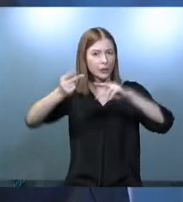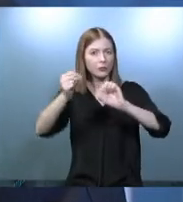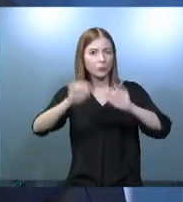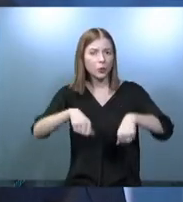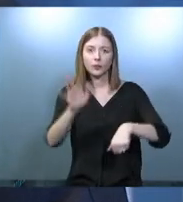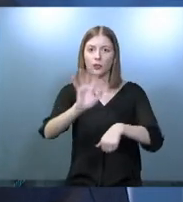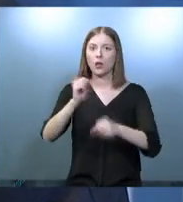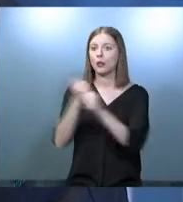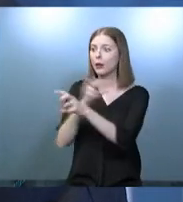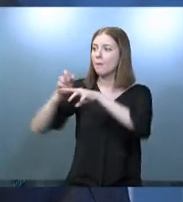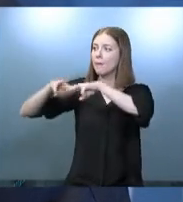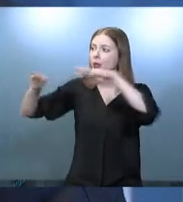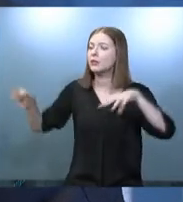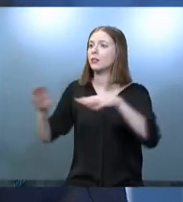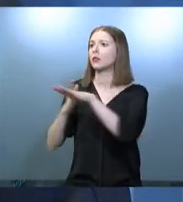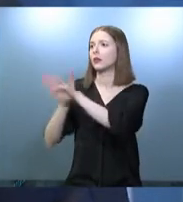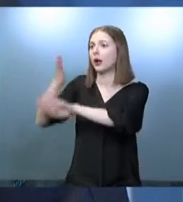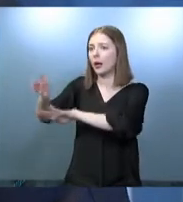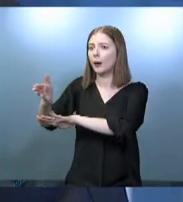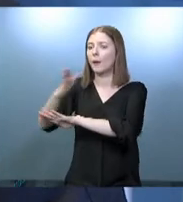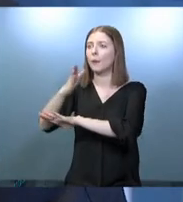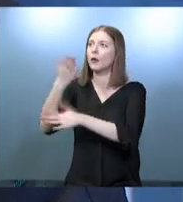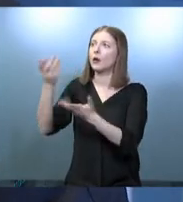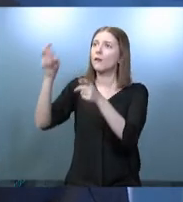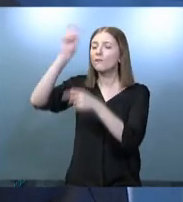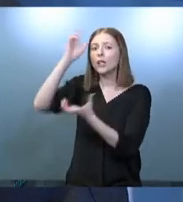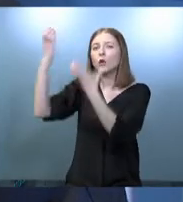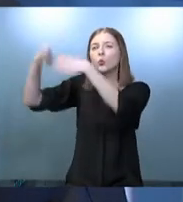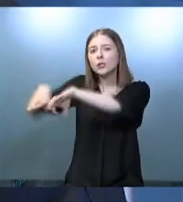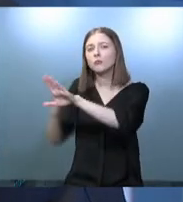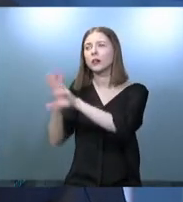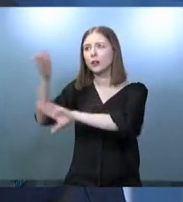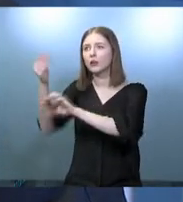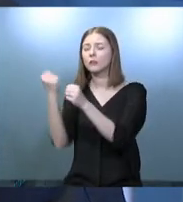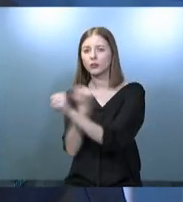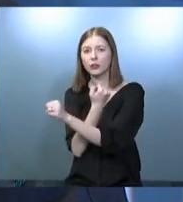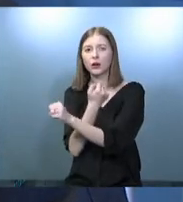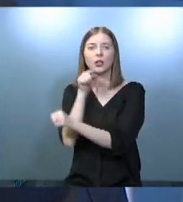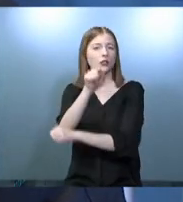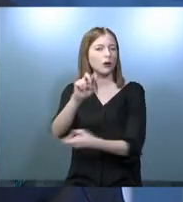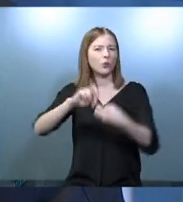šakinių ministerijų. Tai va ta ir vedantysis tai paminėjo, tikrai yra labai opi